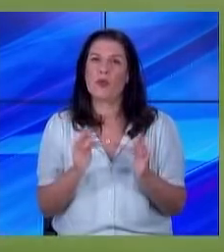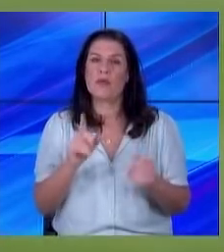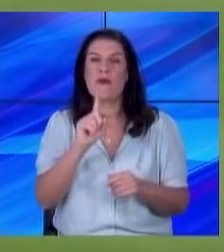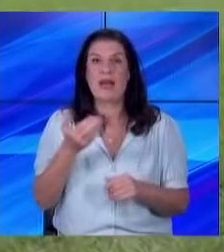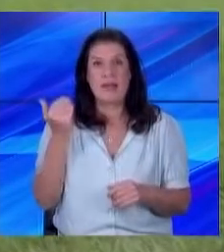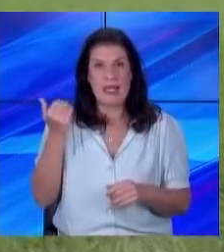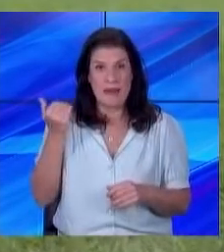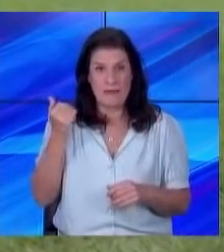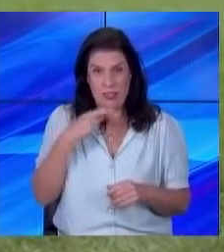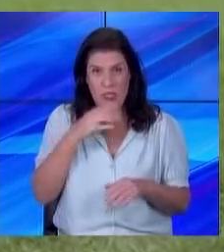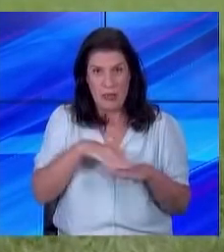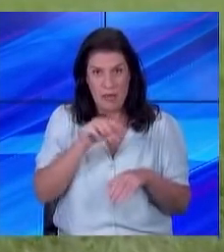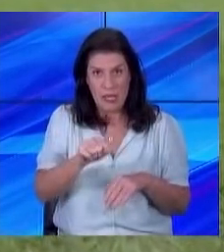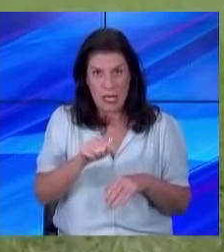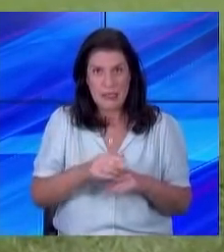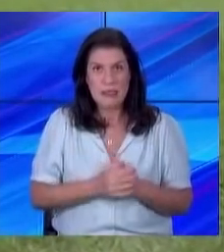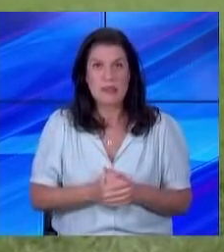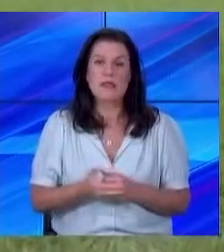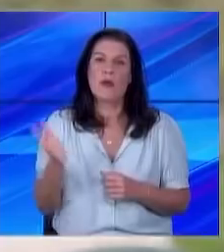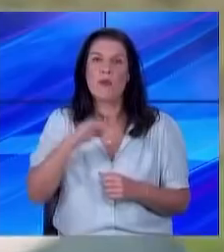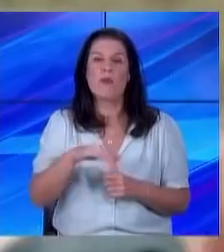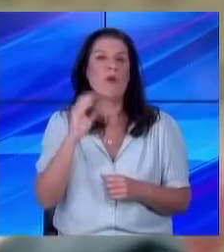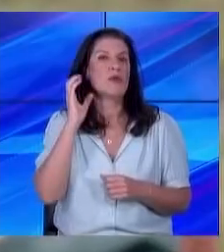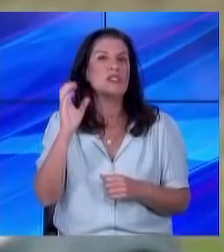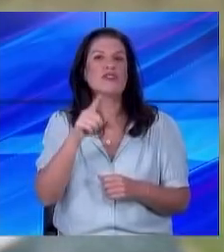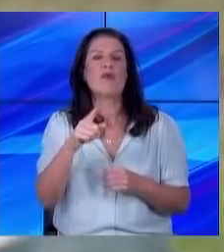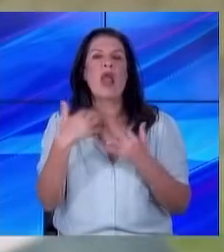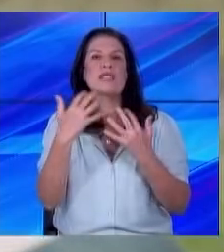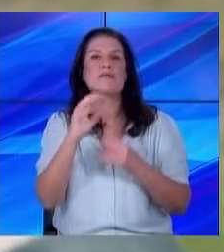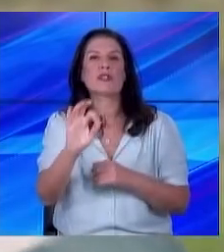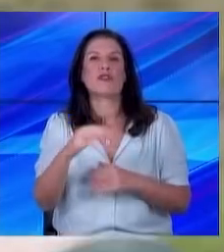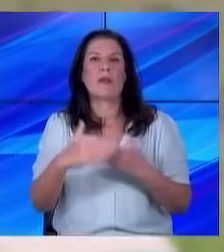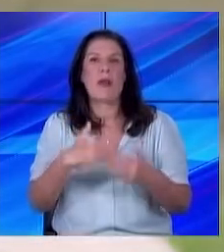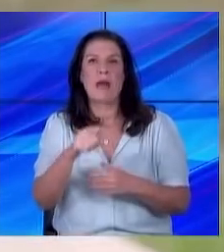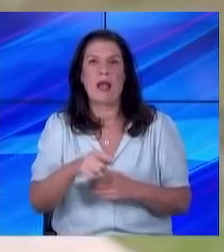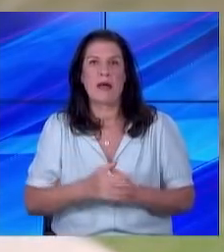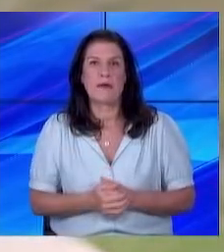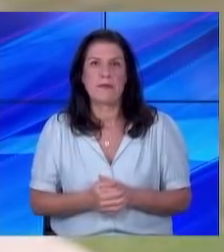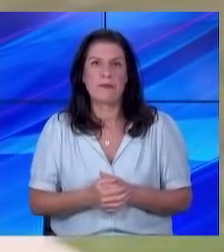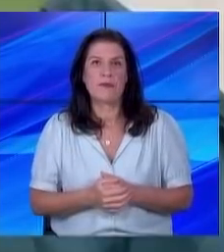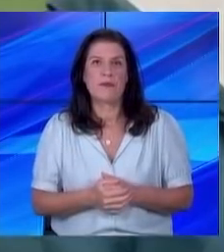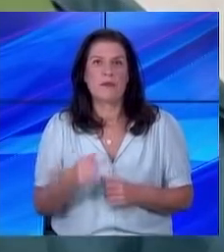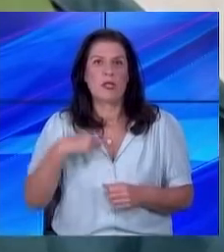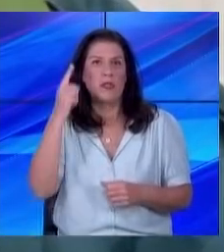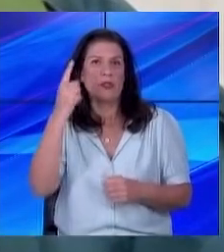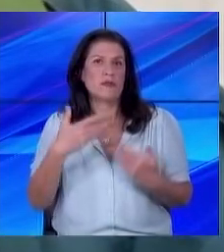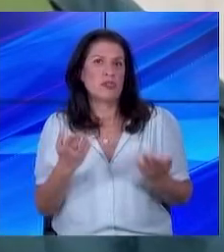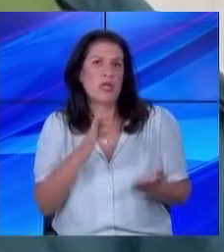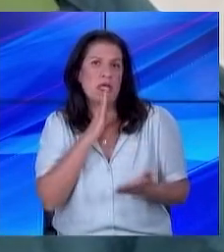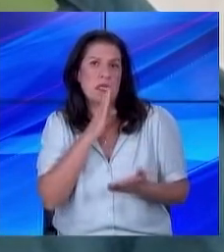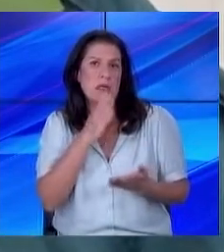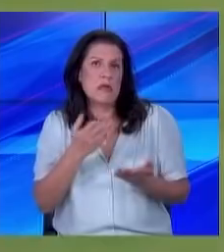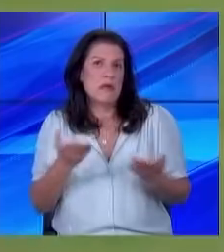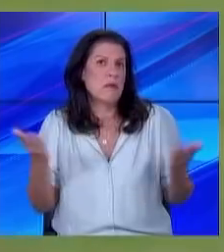שנגיע לכך, הנה ההסבר שלהם למהלך. I think it's fine to be involved with